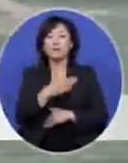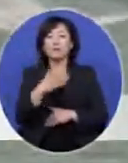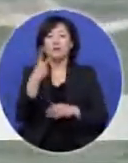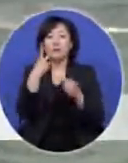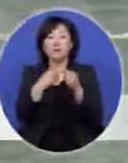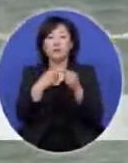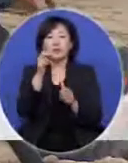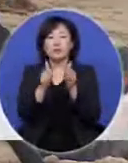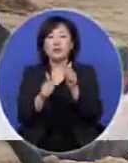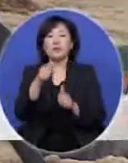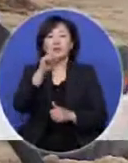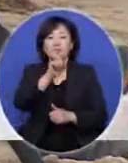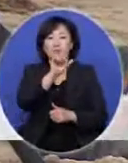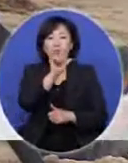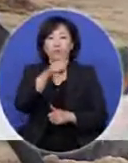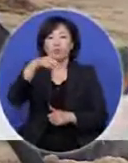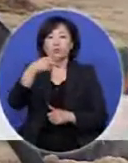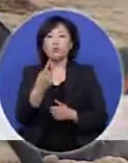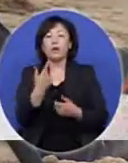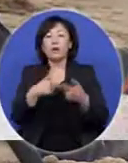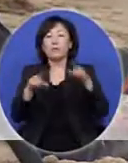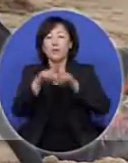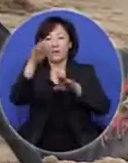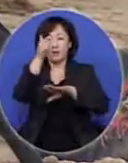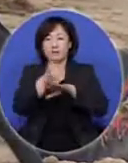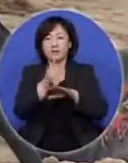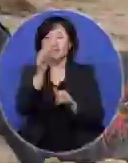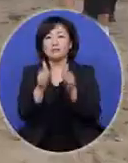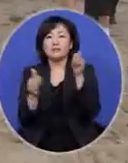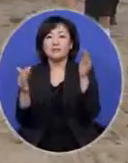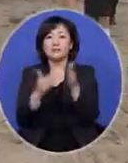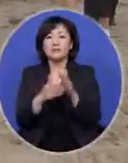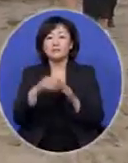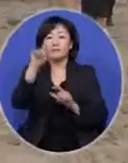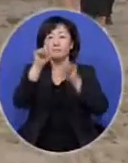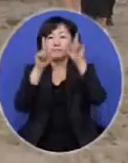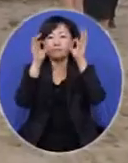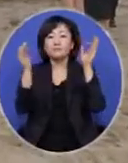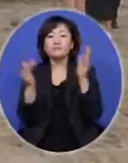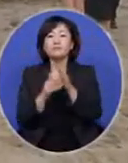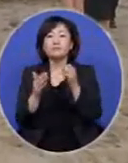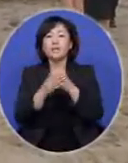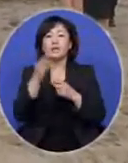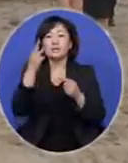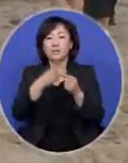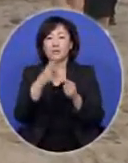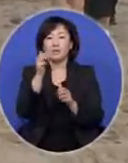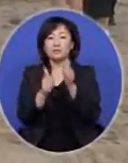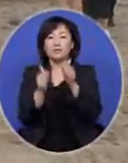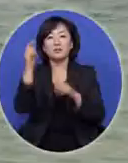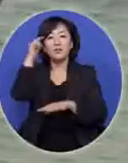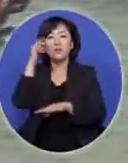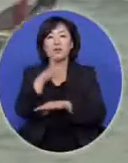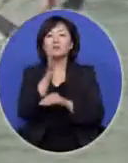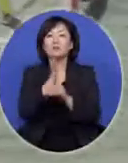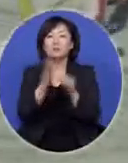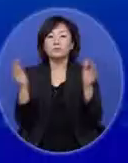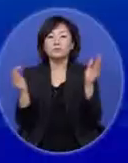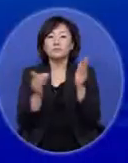2회전 15조 16조가 출전하는 결승전을 벌이고 상황이 좋으면 3회전 경기까지 진행시킬